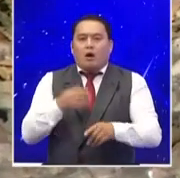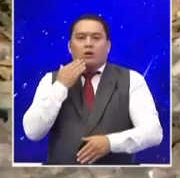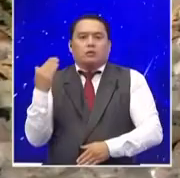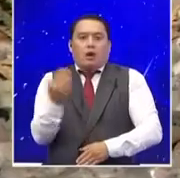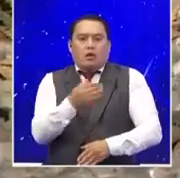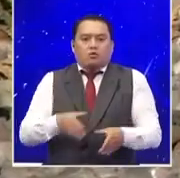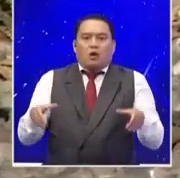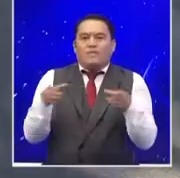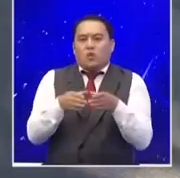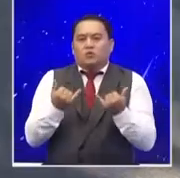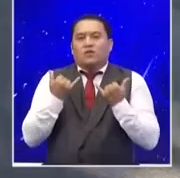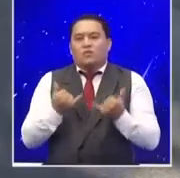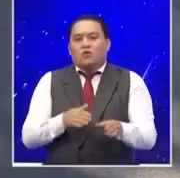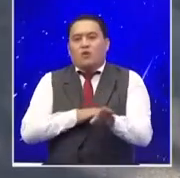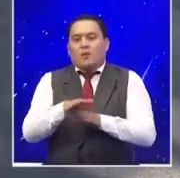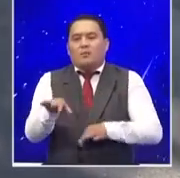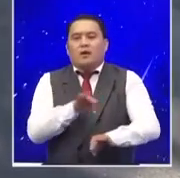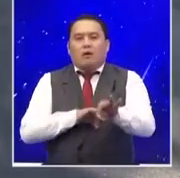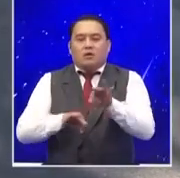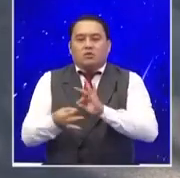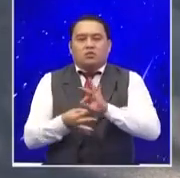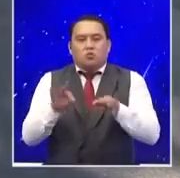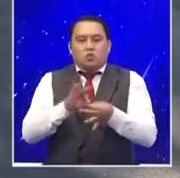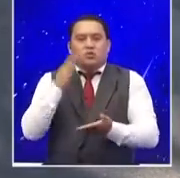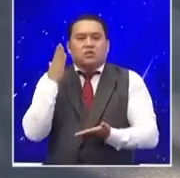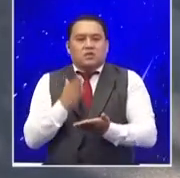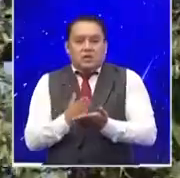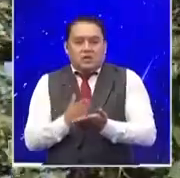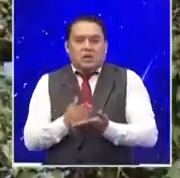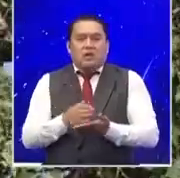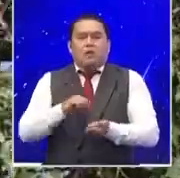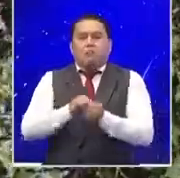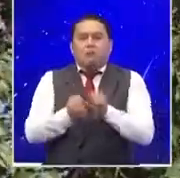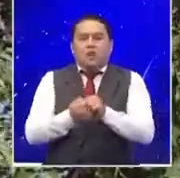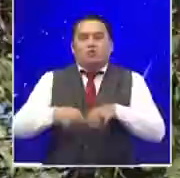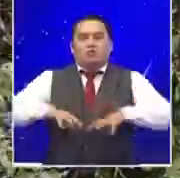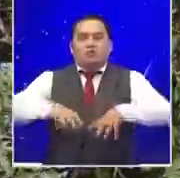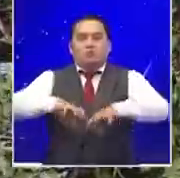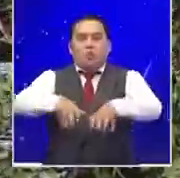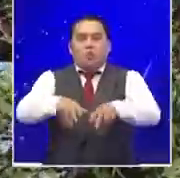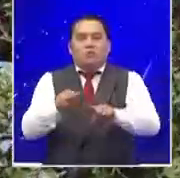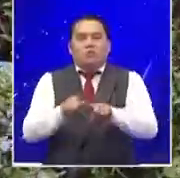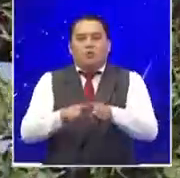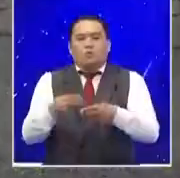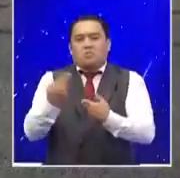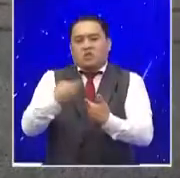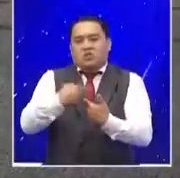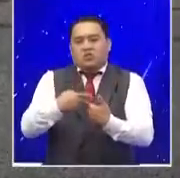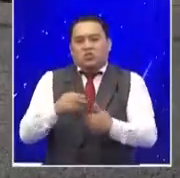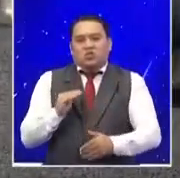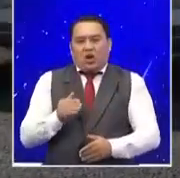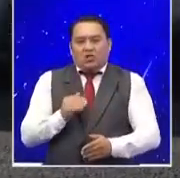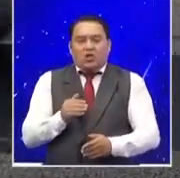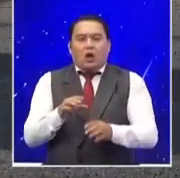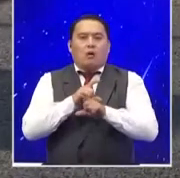ему подрядчики, на данный момент в реализации проекта есть некие сложности. Дело в том, что прокладке тротуарной плитки мешают частные